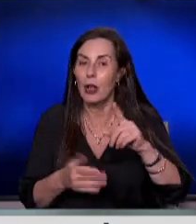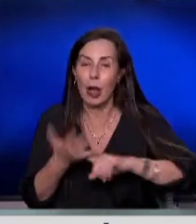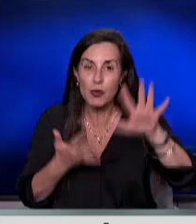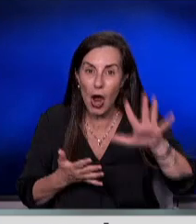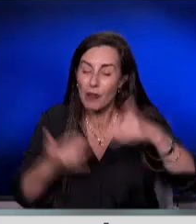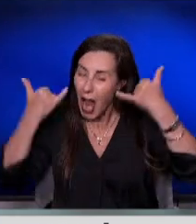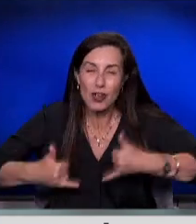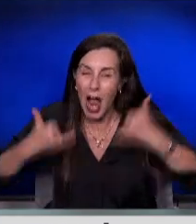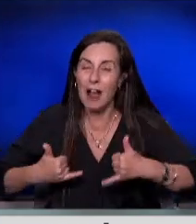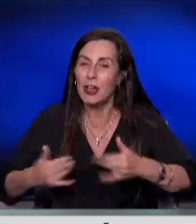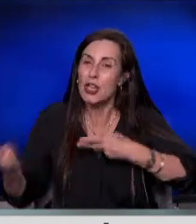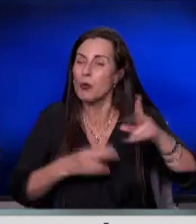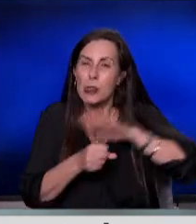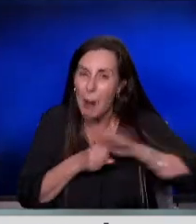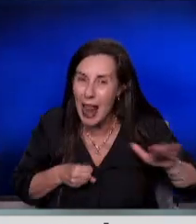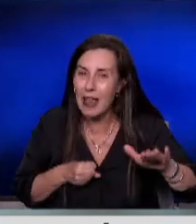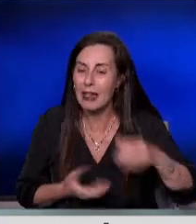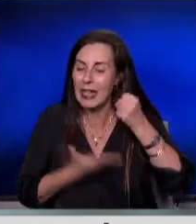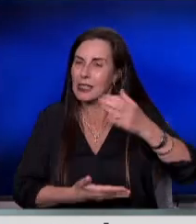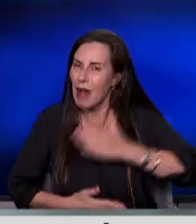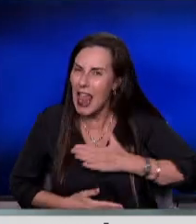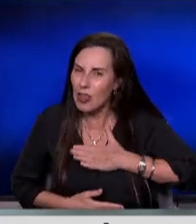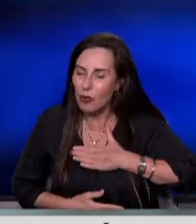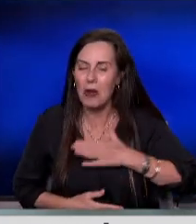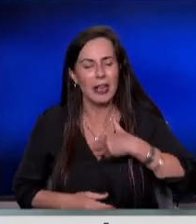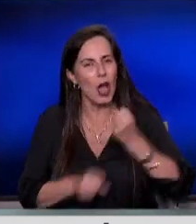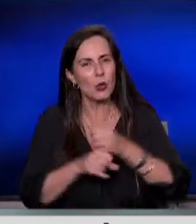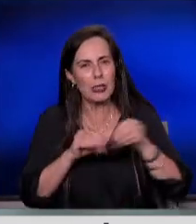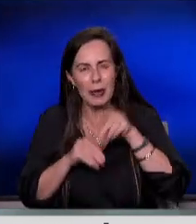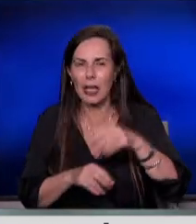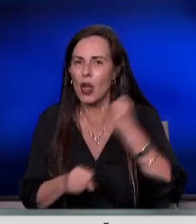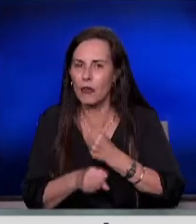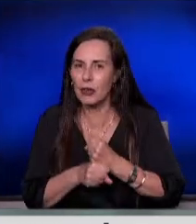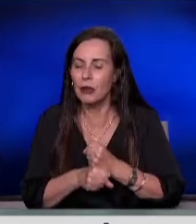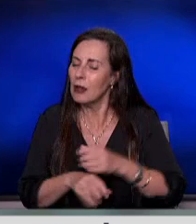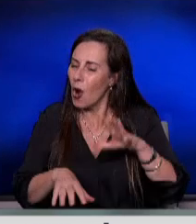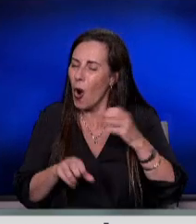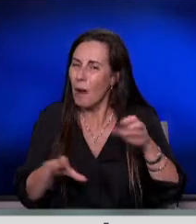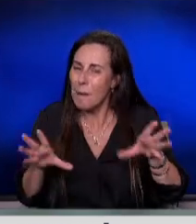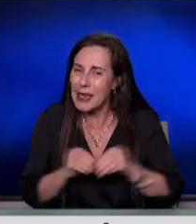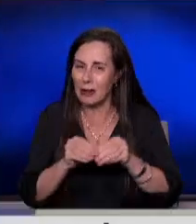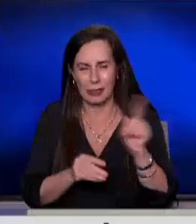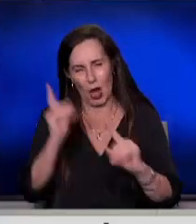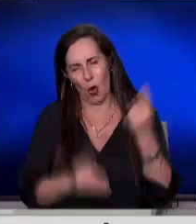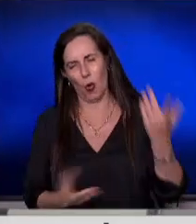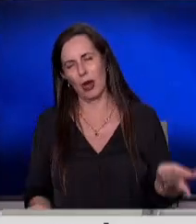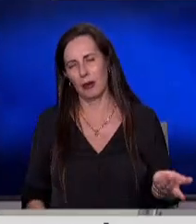5 חודשים, עכשיו, אשפוז מלא, תקציב עלינו, אנחנו עושים איתך את העבודה הזו, הולכים איתך יד ביד, זה לא קורה הדבר